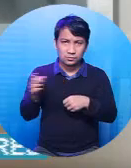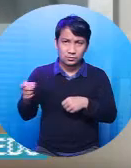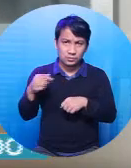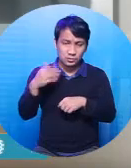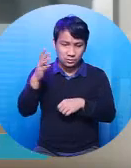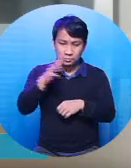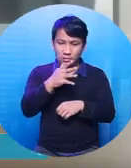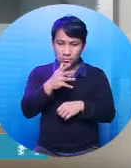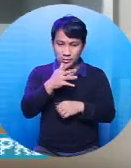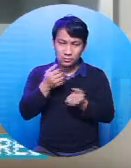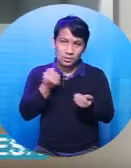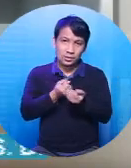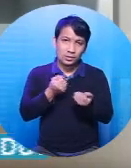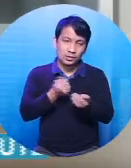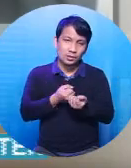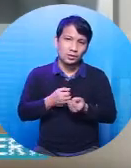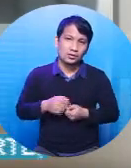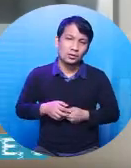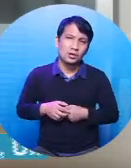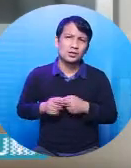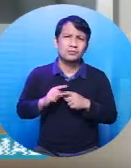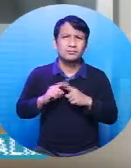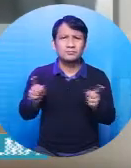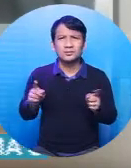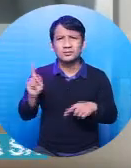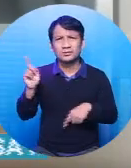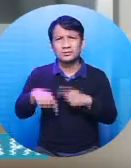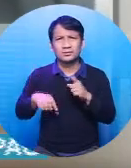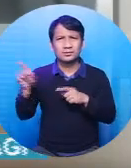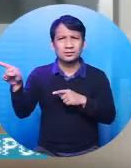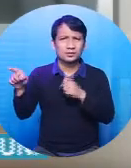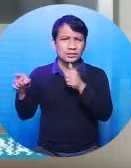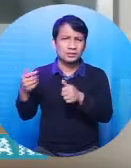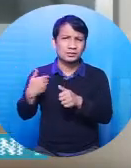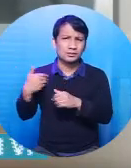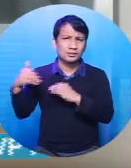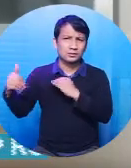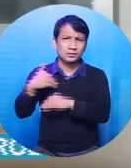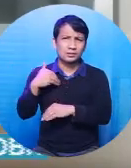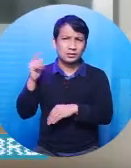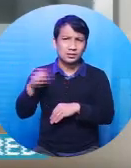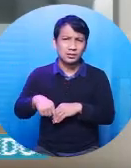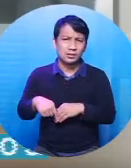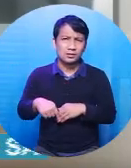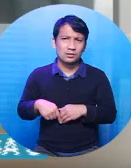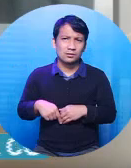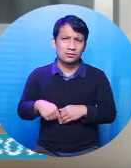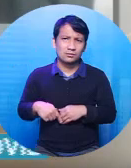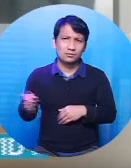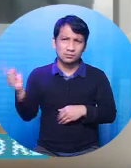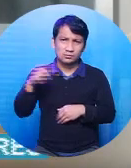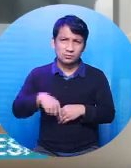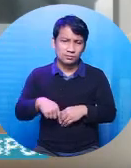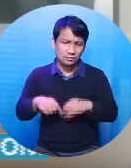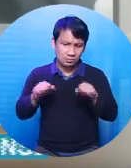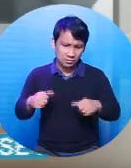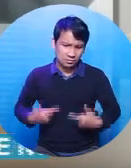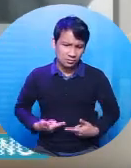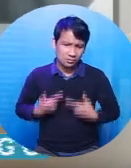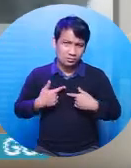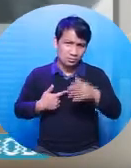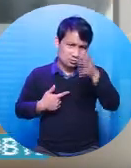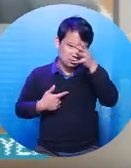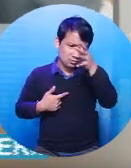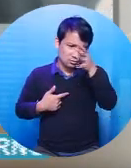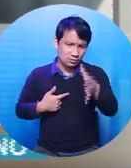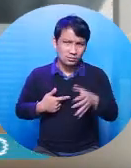inyo. Opo, pero hindi na po siya nagpapadala. Pero okay lang naman po, kaya naman po kang buhay ni Papa. Tsaka sabi